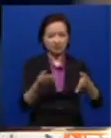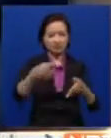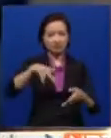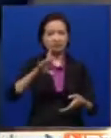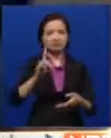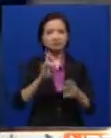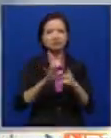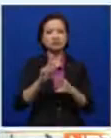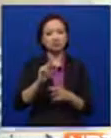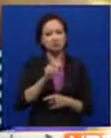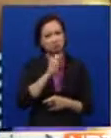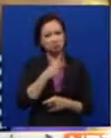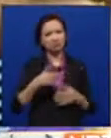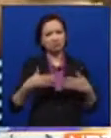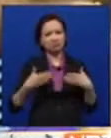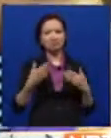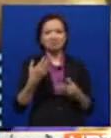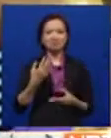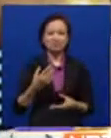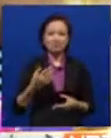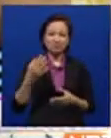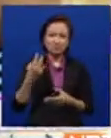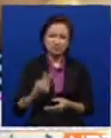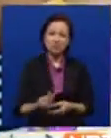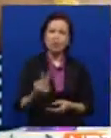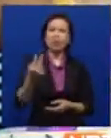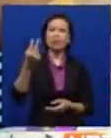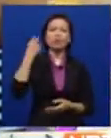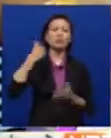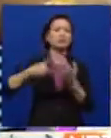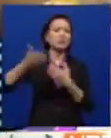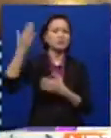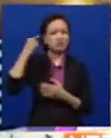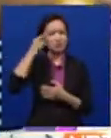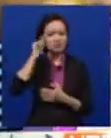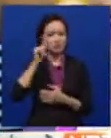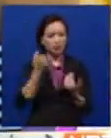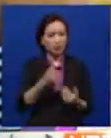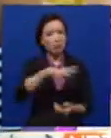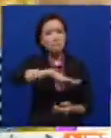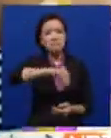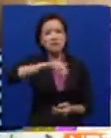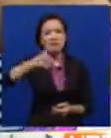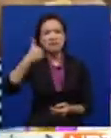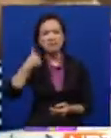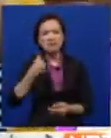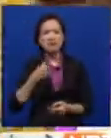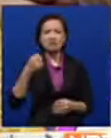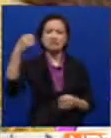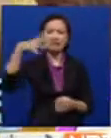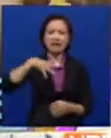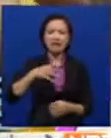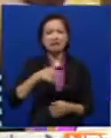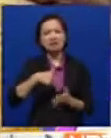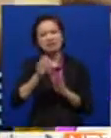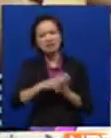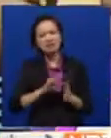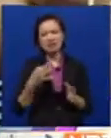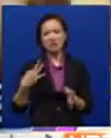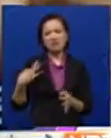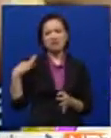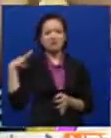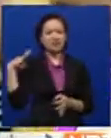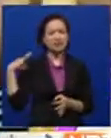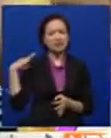ขึ้น ย้อนยุคดีชอบได้ระลึกถึงเพราะว่าเดี๋ยวนี้ในเมืองมันจะมีแต่แบบแสงสีแฟชั่นน่ะมัน